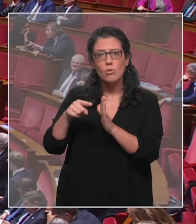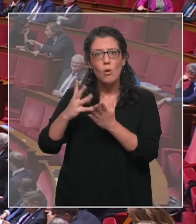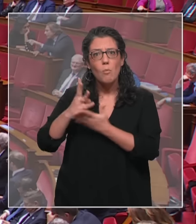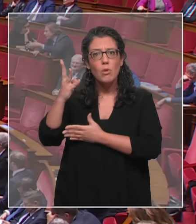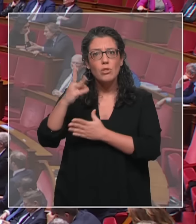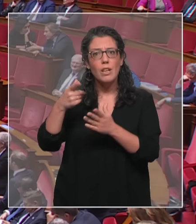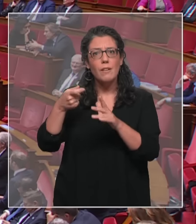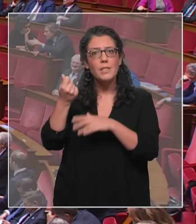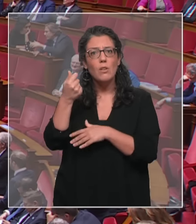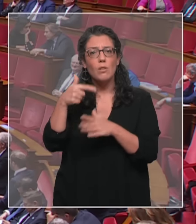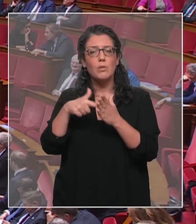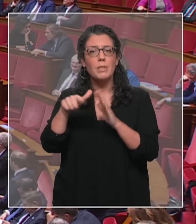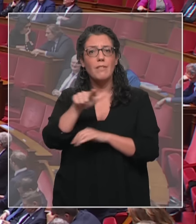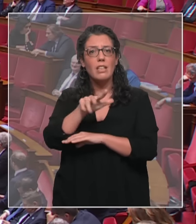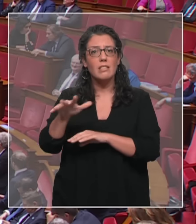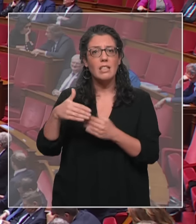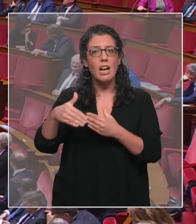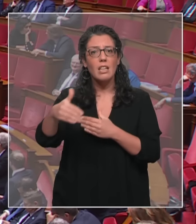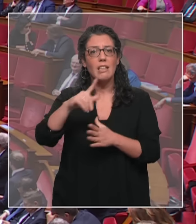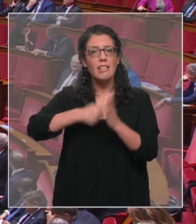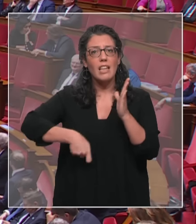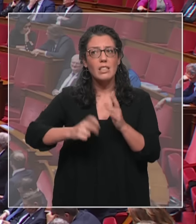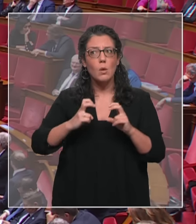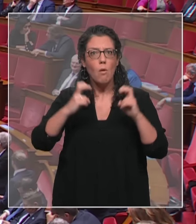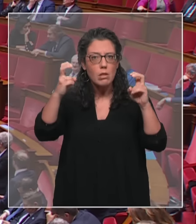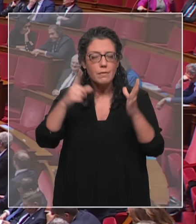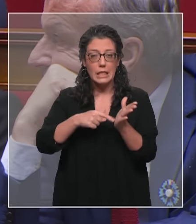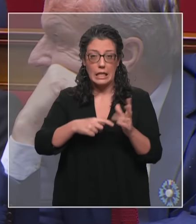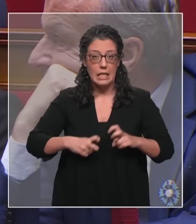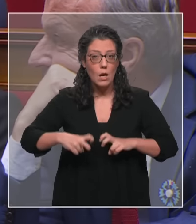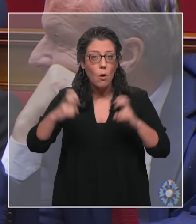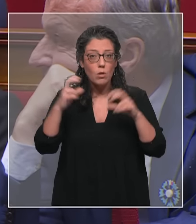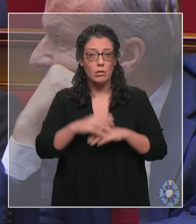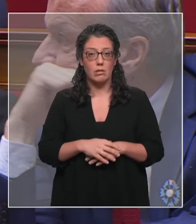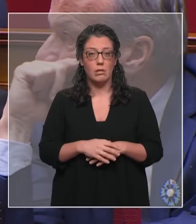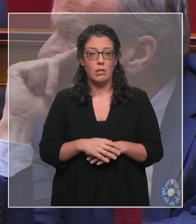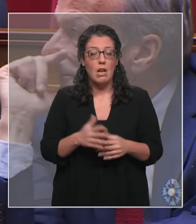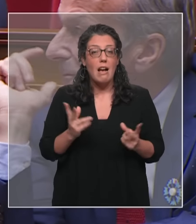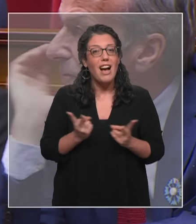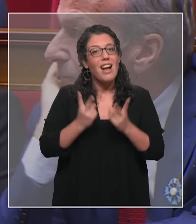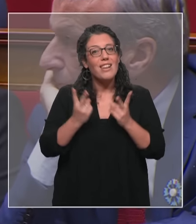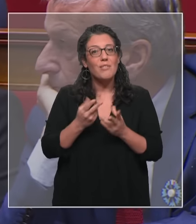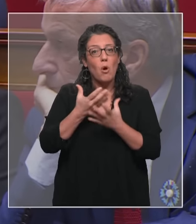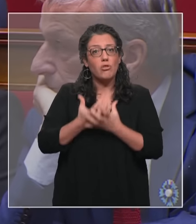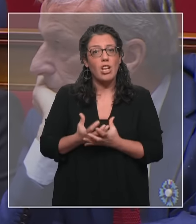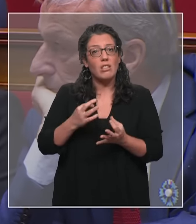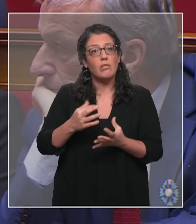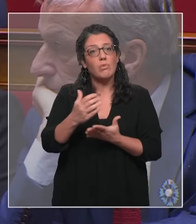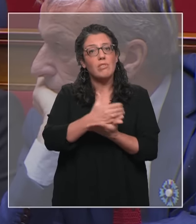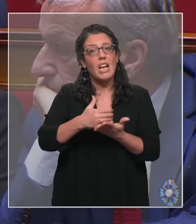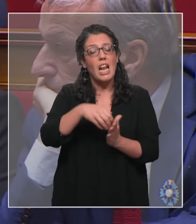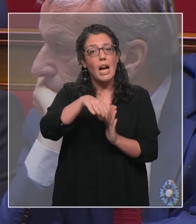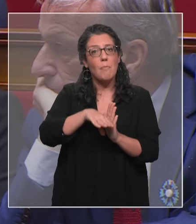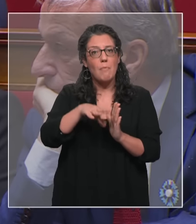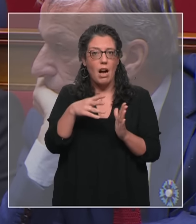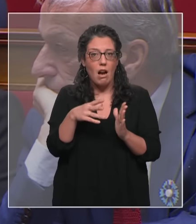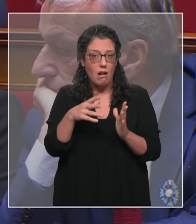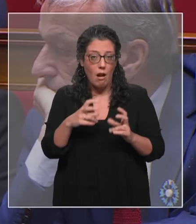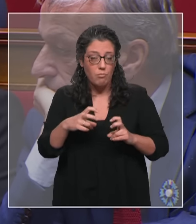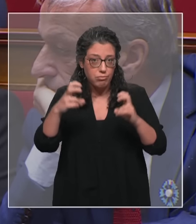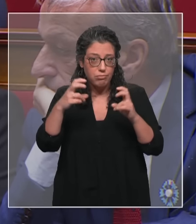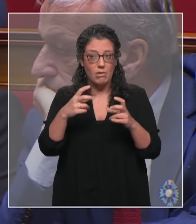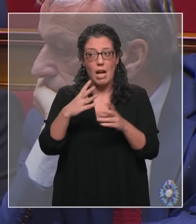2025, comme la hausse des taxes et de la fiscalité, la réduction des allègements de charges sur les bas salaires et l'apprentissage.